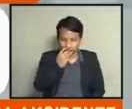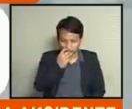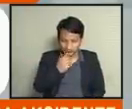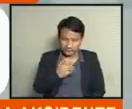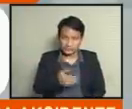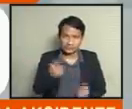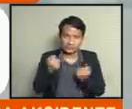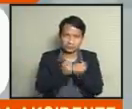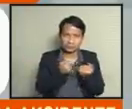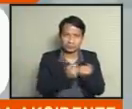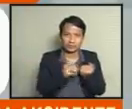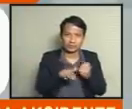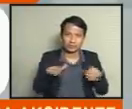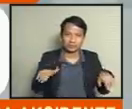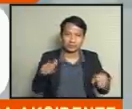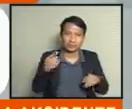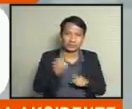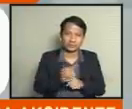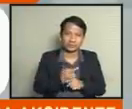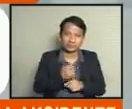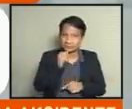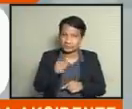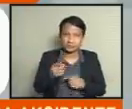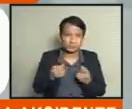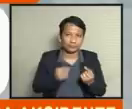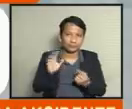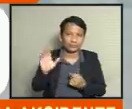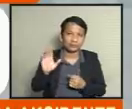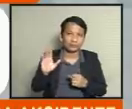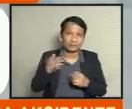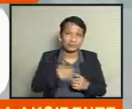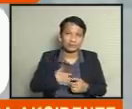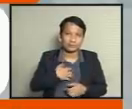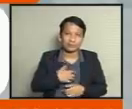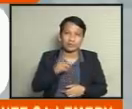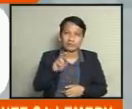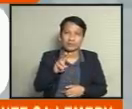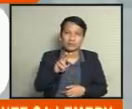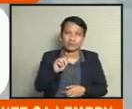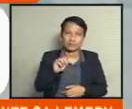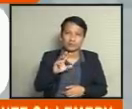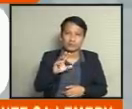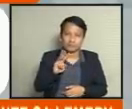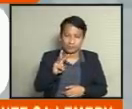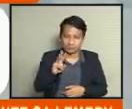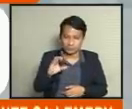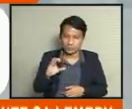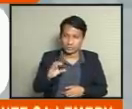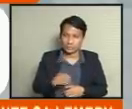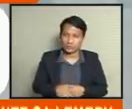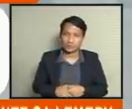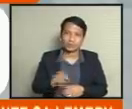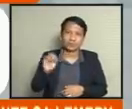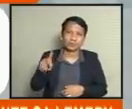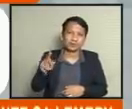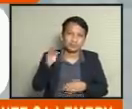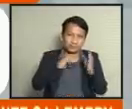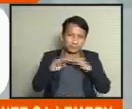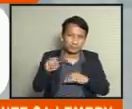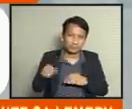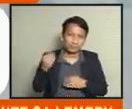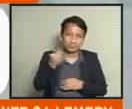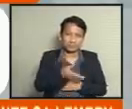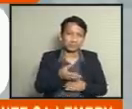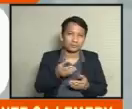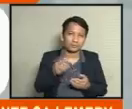po. Pakisuporta na lang po yung mga bata, Sir, dahil kapag hindi nyo po ginawa yan, Sir, kayo po yung mababawsi, Sir Armand. Opo, Sir, wala naman problema, Sir, kasi